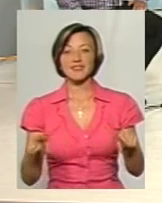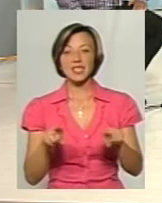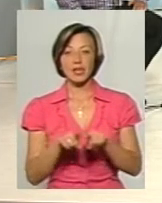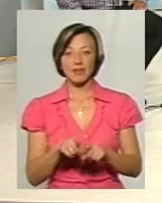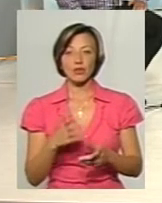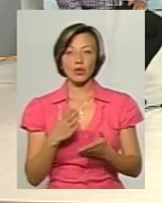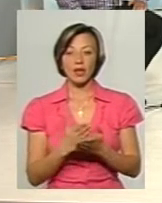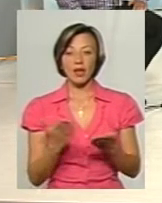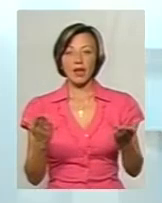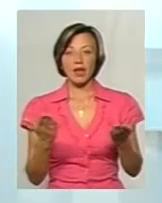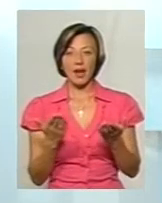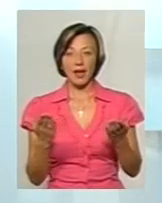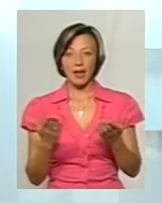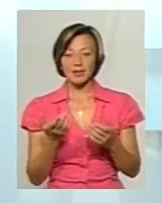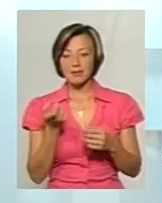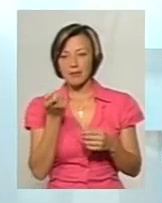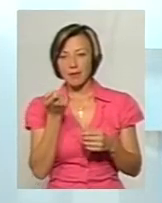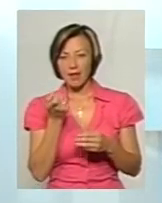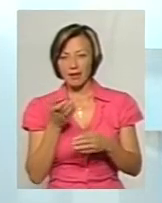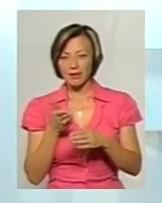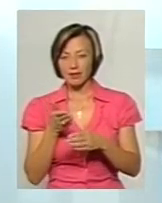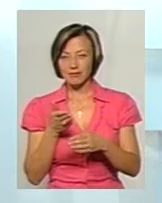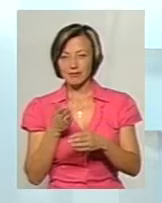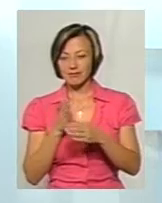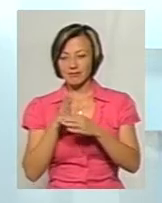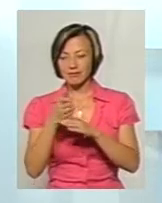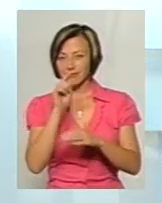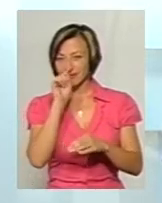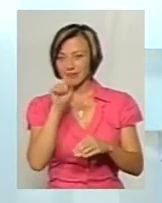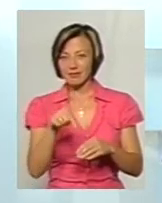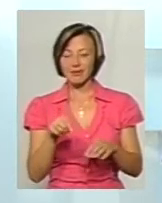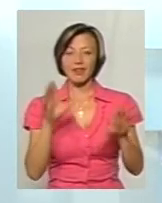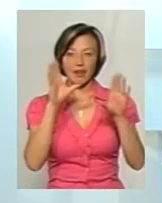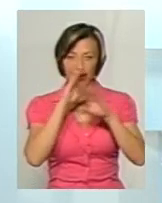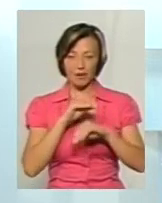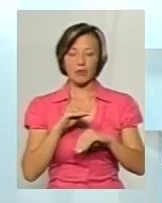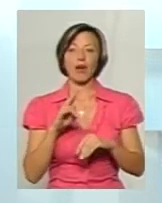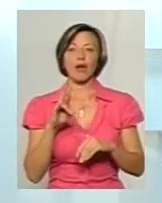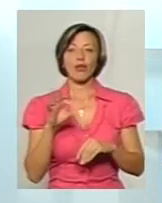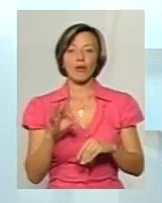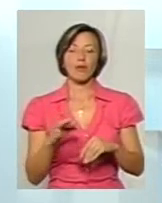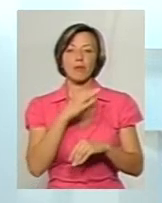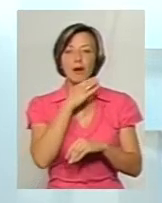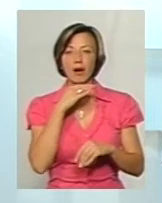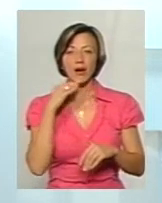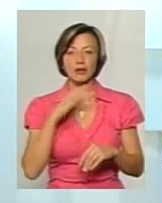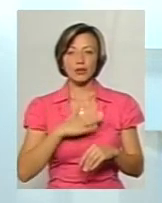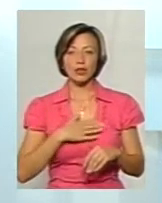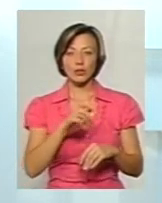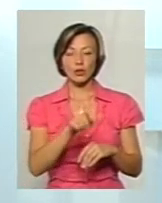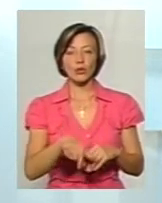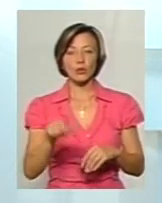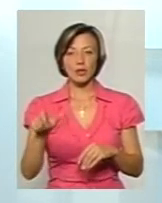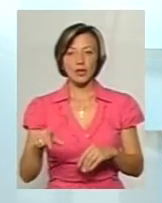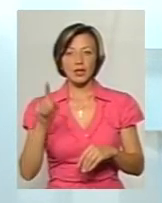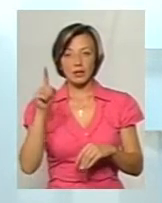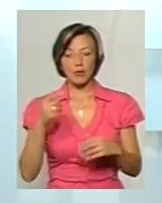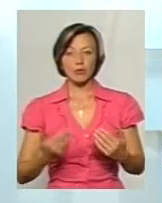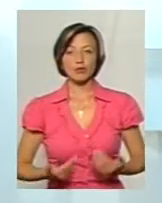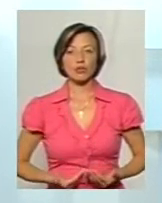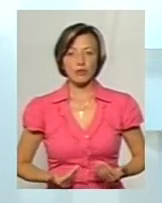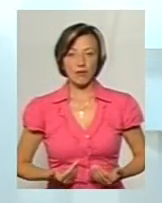є якесь маленьке віконце. І хочу сказати, що досить багато наших співвітчизників,